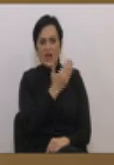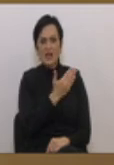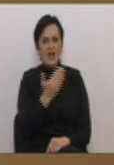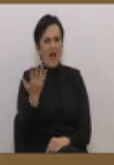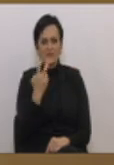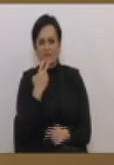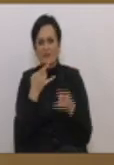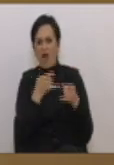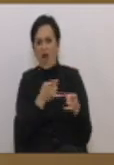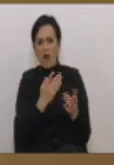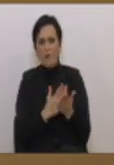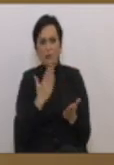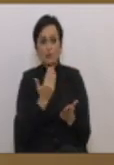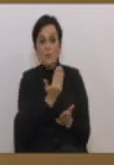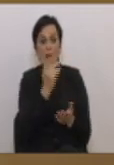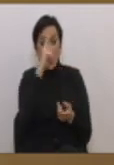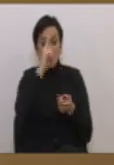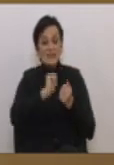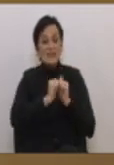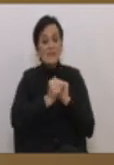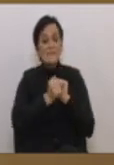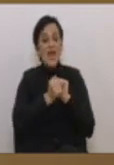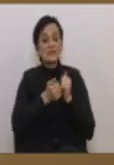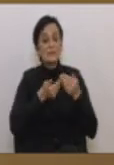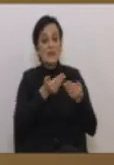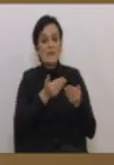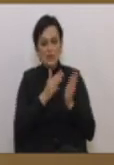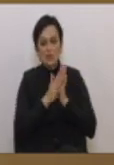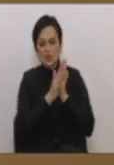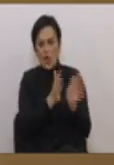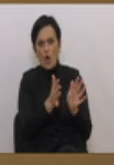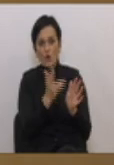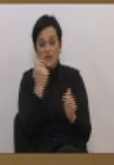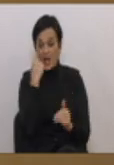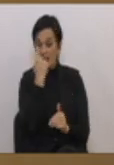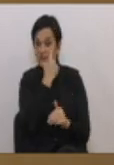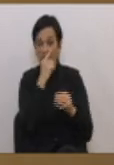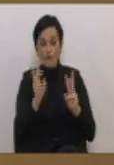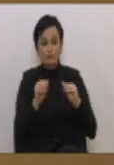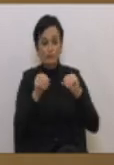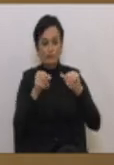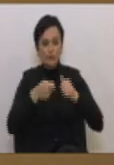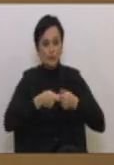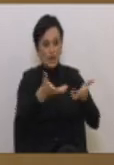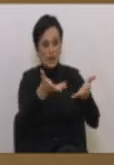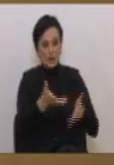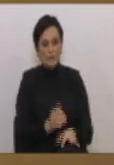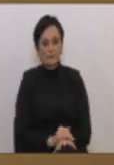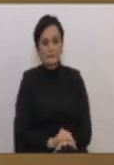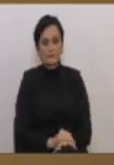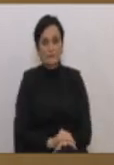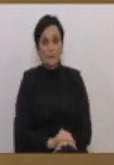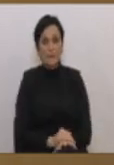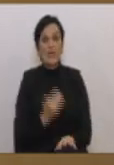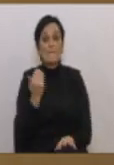დაგდება მათი მიხსიერების მიმართ შეურაცხობა და თვალებში ნაცრის შეყრა